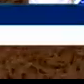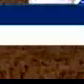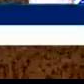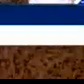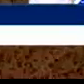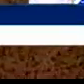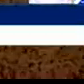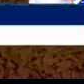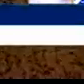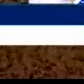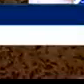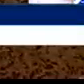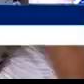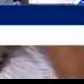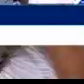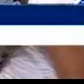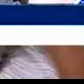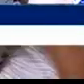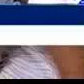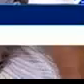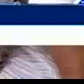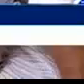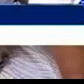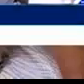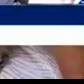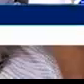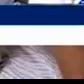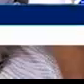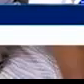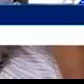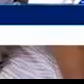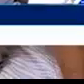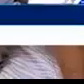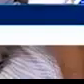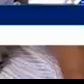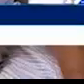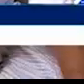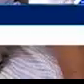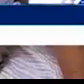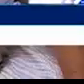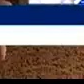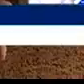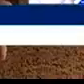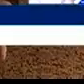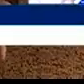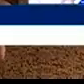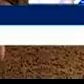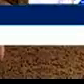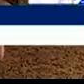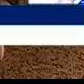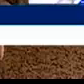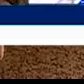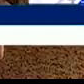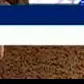aranjează, copiii fac paturile, ligă timp de culcare, după ce tăți spalați, fetele îți duc tata și tata le șterge